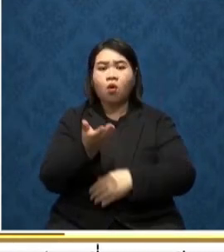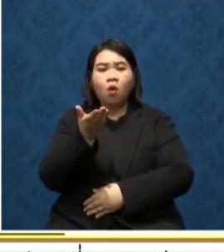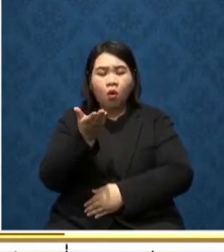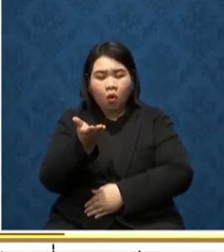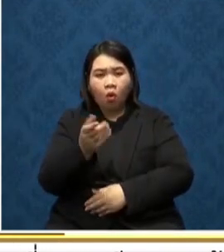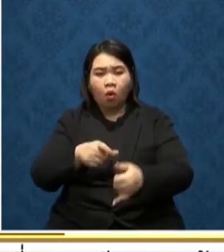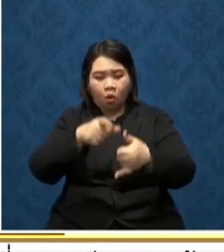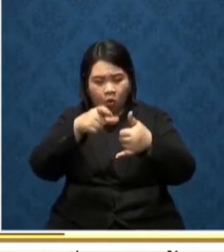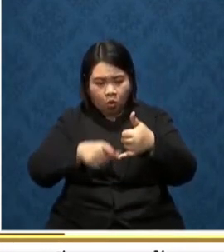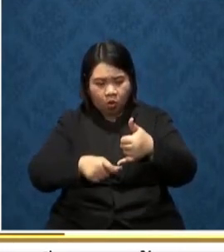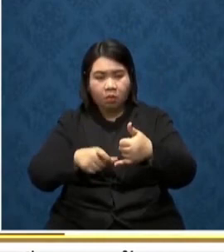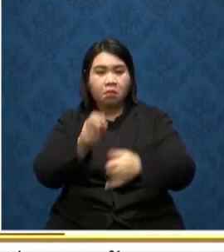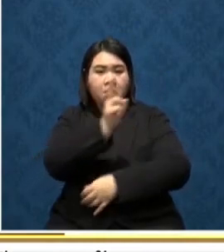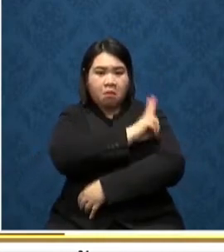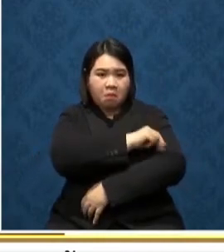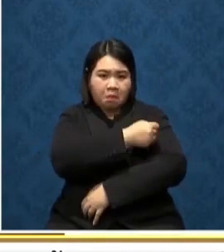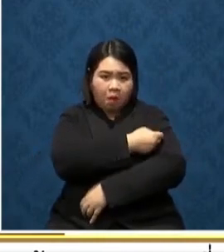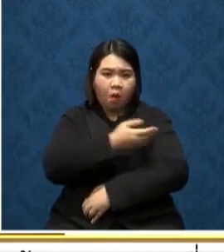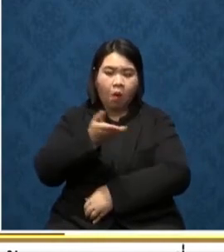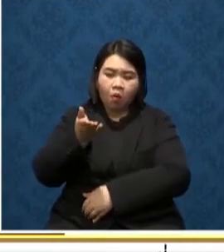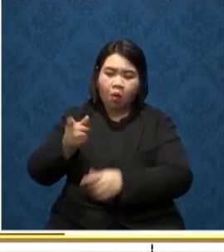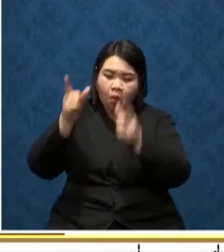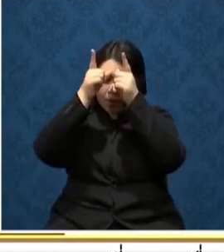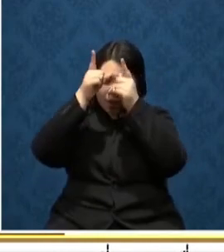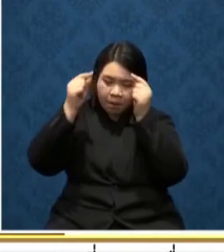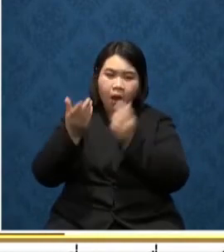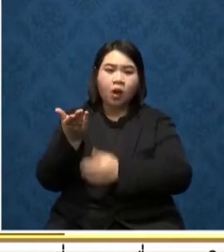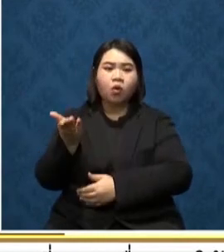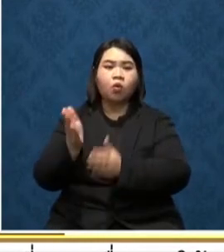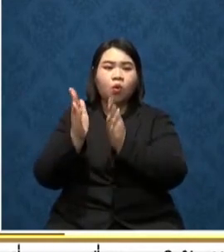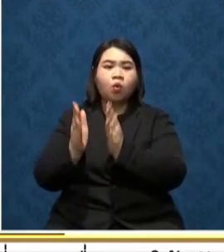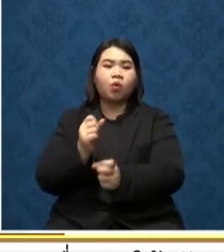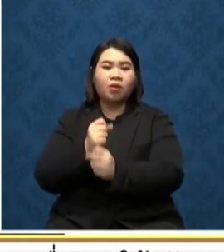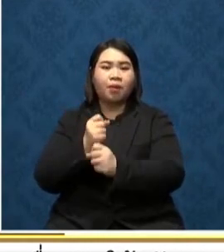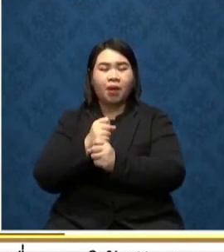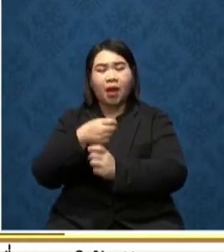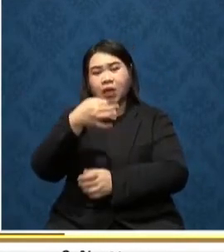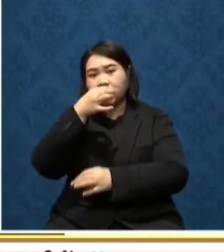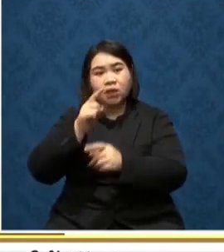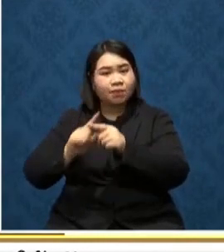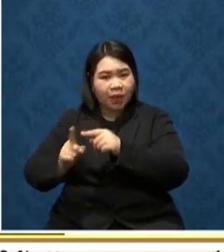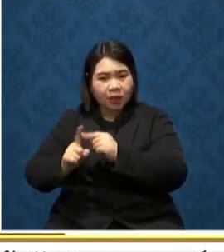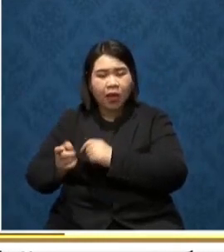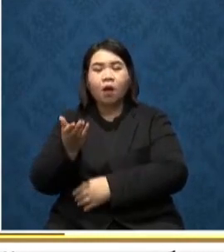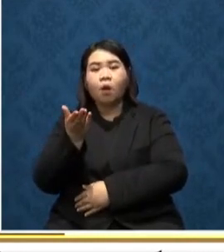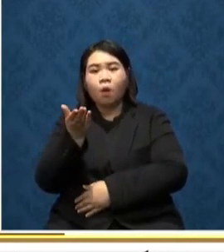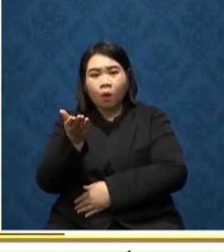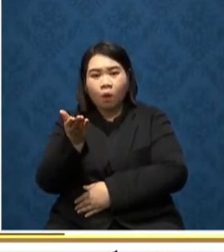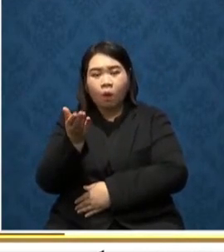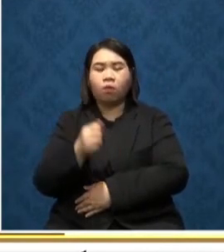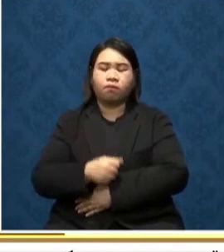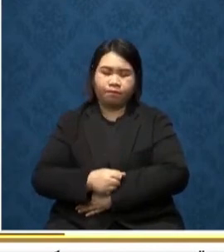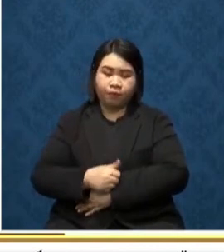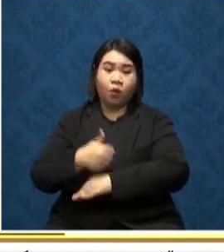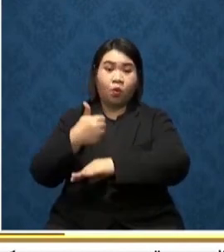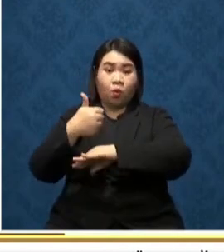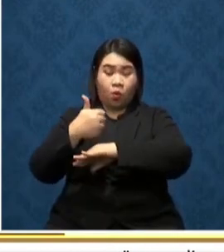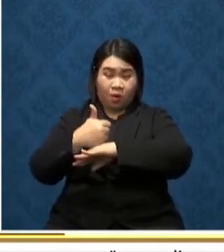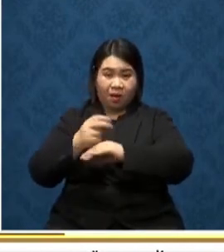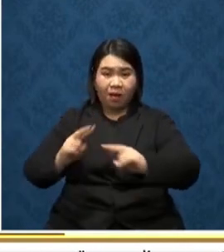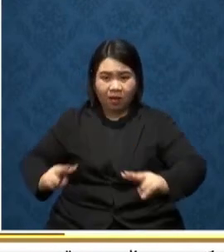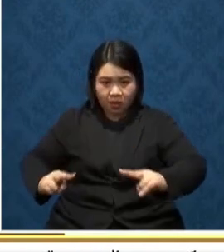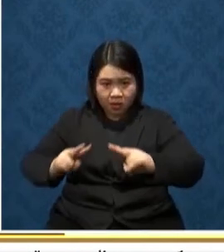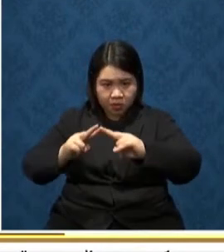ขอกำลงไป ผมขอคามกุฤนาให้ท่านรำปรีสาธิตร์และก็รำปีว่าการกสวนสถสุข